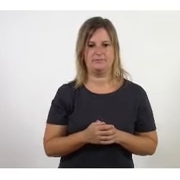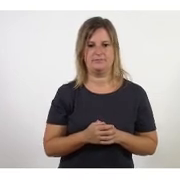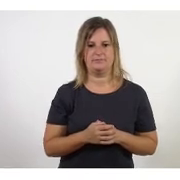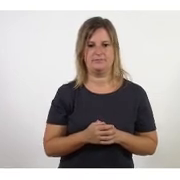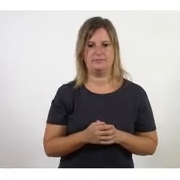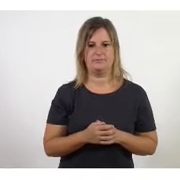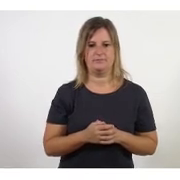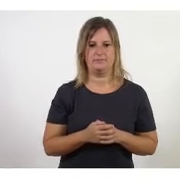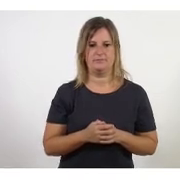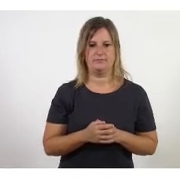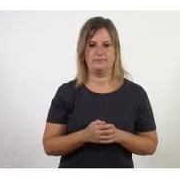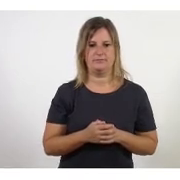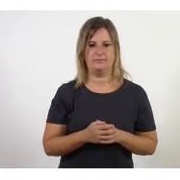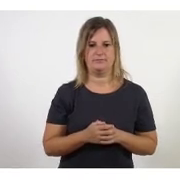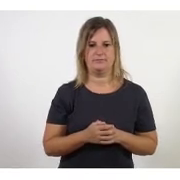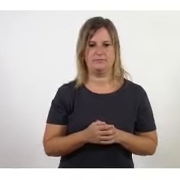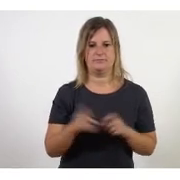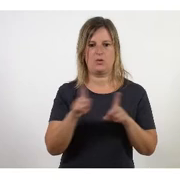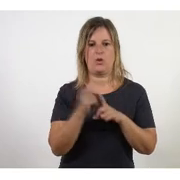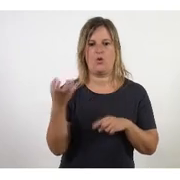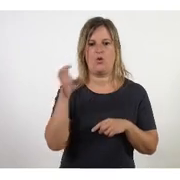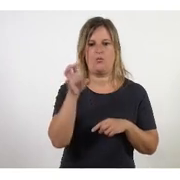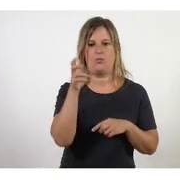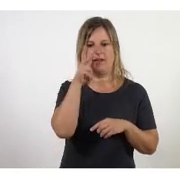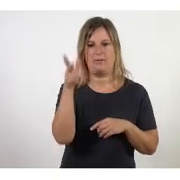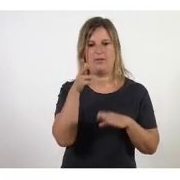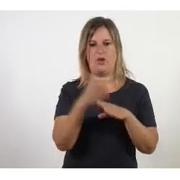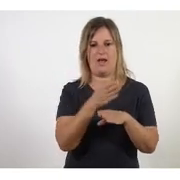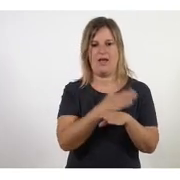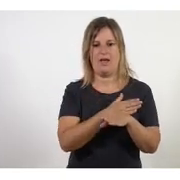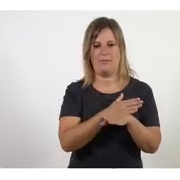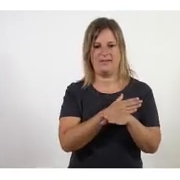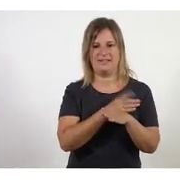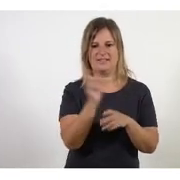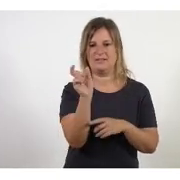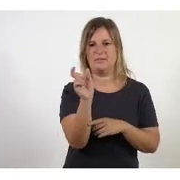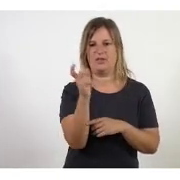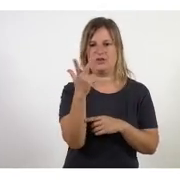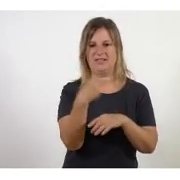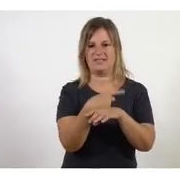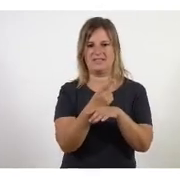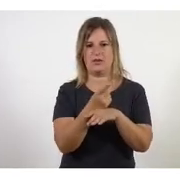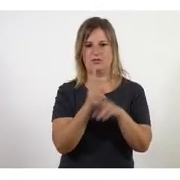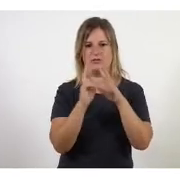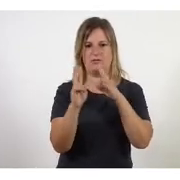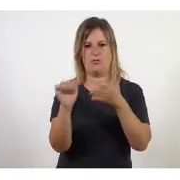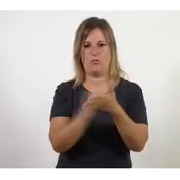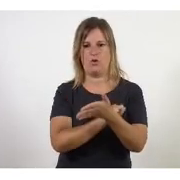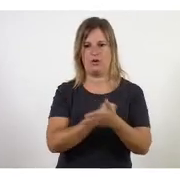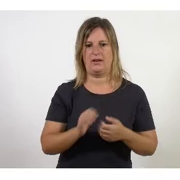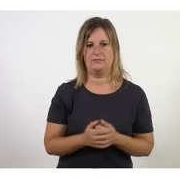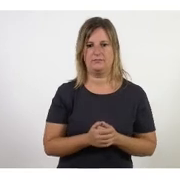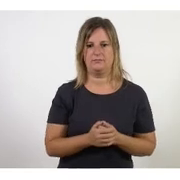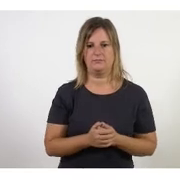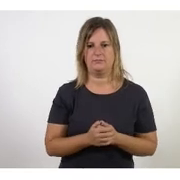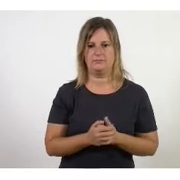fer, la publicació del vídeo, agafeu aquest clip del final, que dura 3 segons, i li dieu delete, i